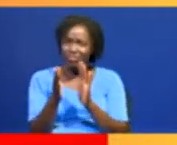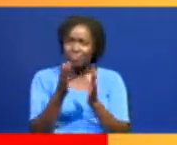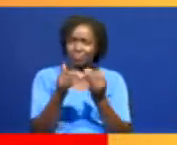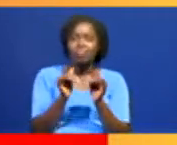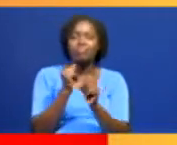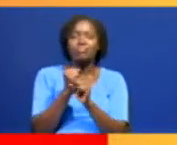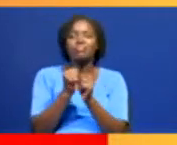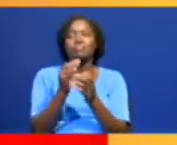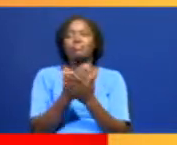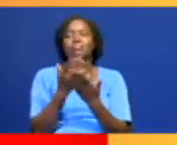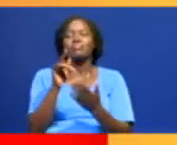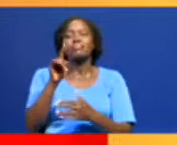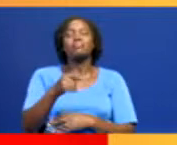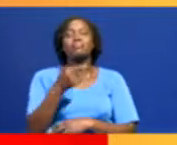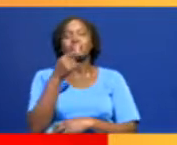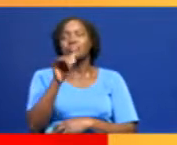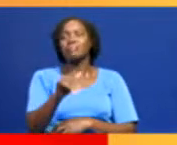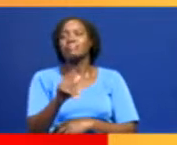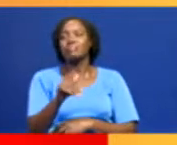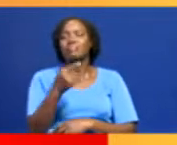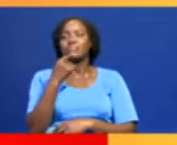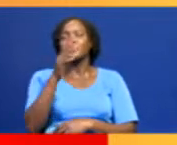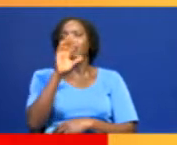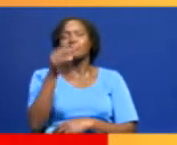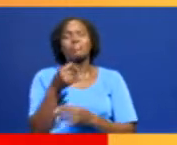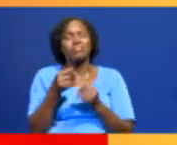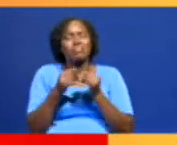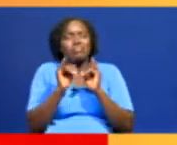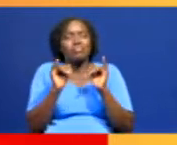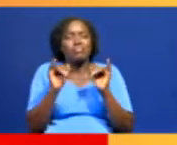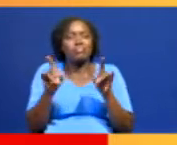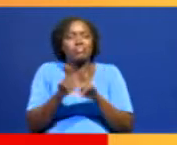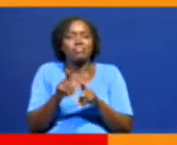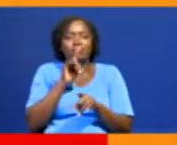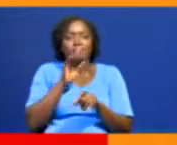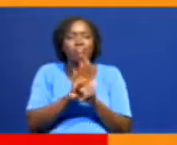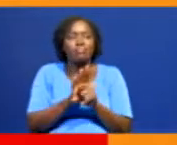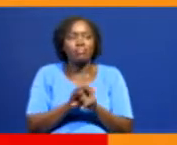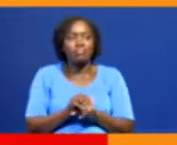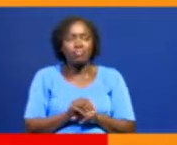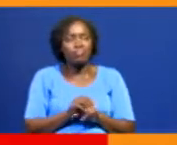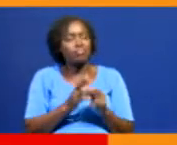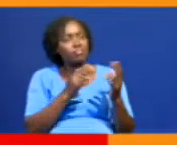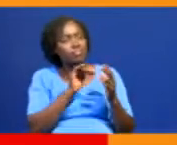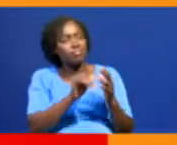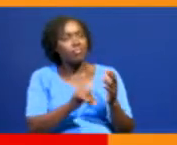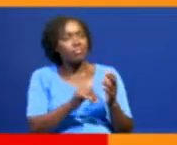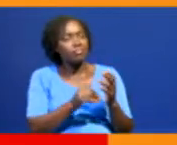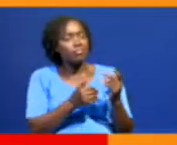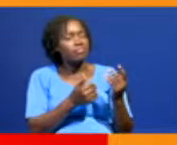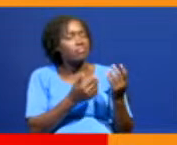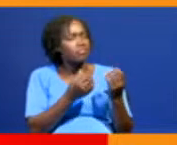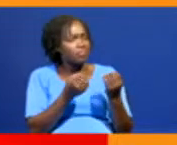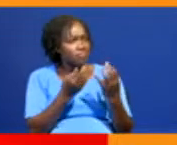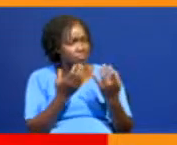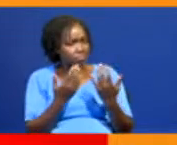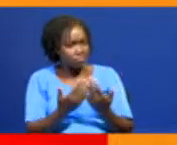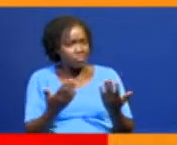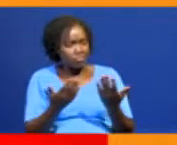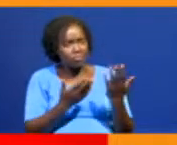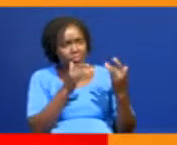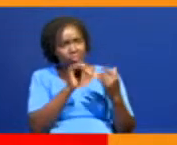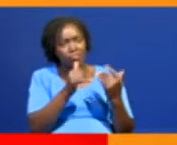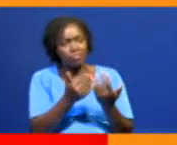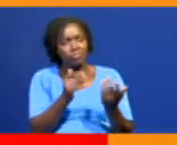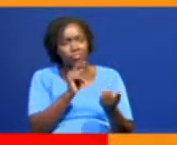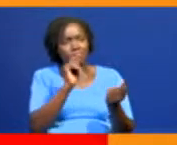kitu. Siwezi kusema kwamba imefanya kwa mia, lakini imejaribu kama vile ilivyo. Bila shaka tunatumai kwamba ni matumaini ya wengi kwamba mambo yatazidi kubadilika hata